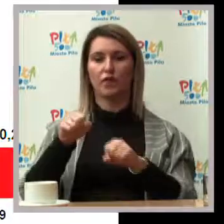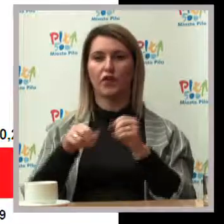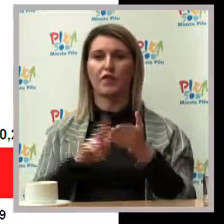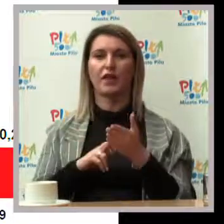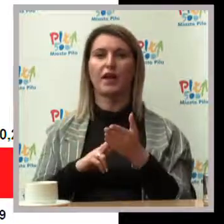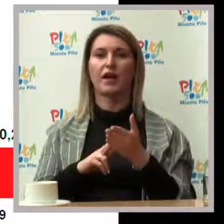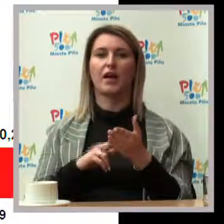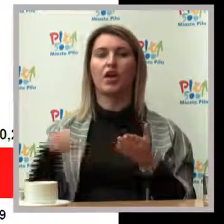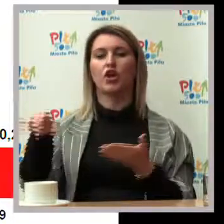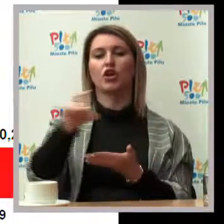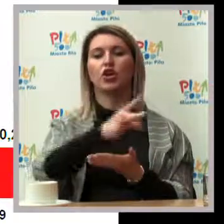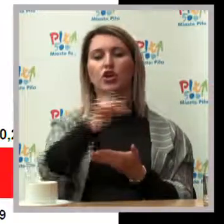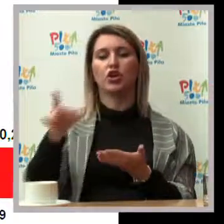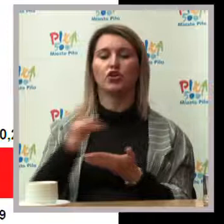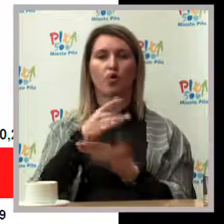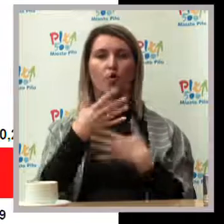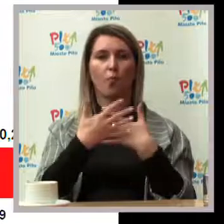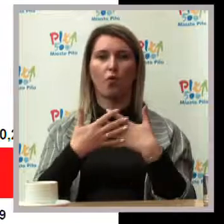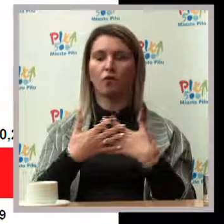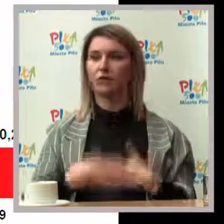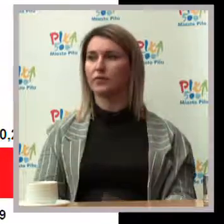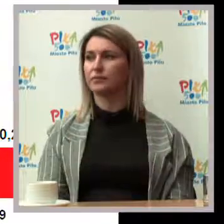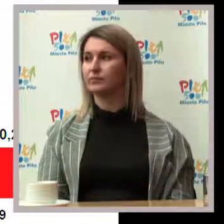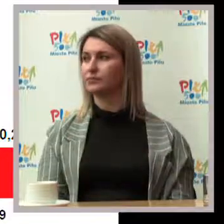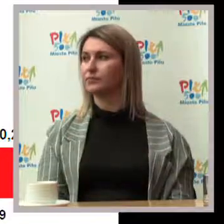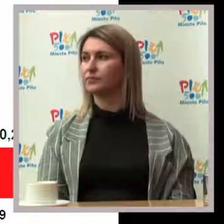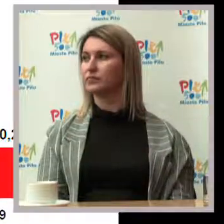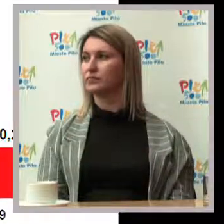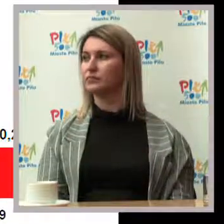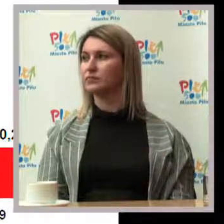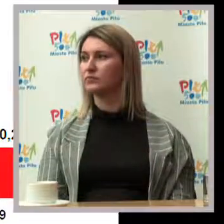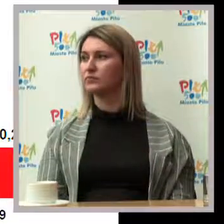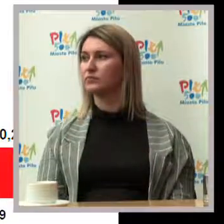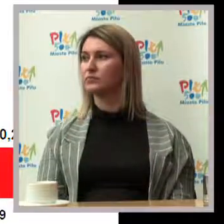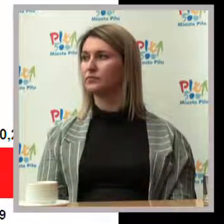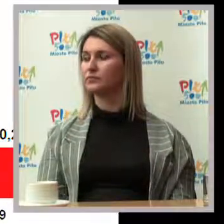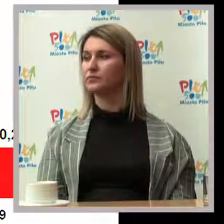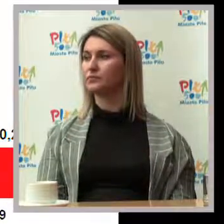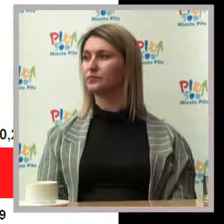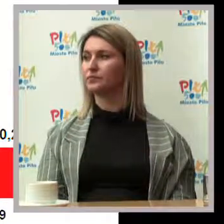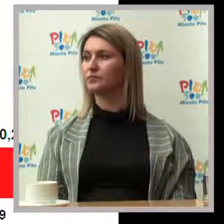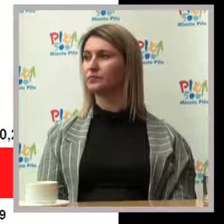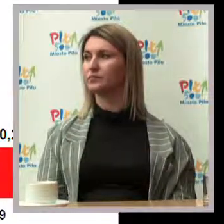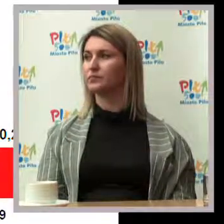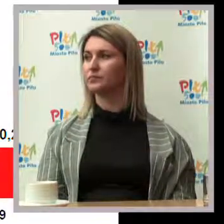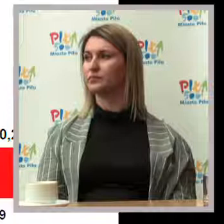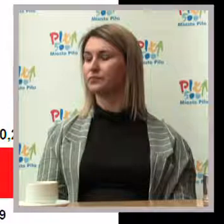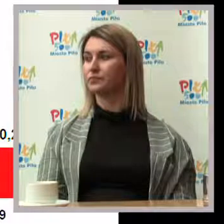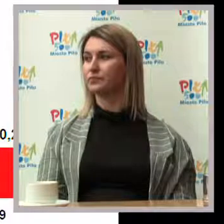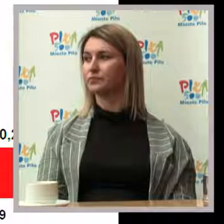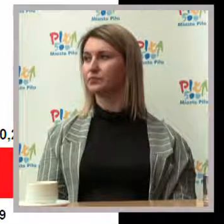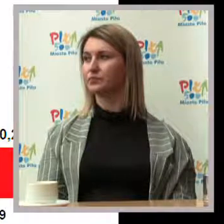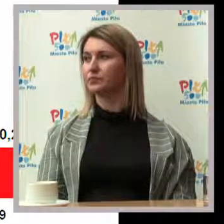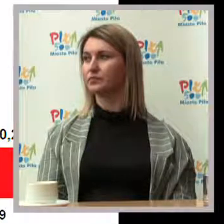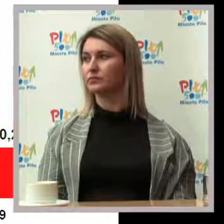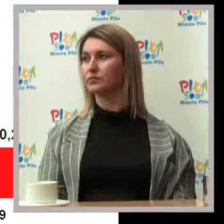płotki, natomiast były to zdecydowanie mniejsze pieniądze po rozpoczęciu perspektywy unijnej, tej drugiej, w której zakontraktowane zostały pieniądze